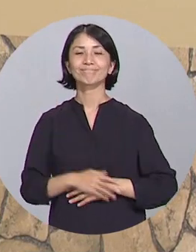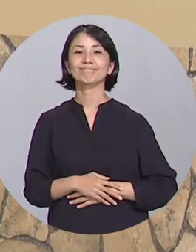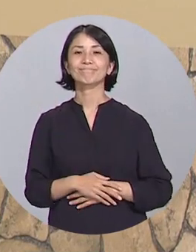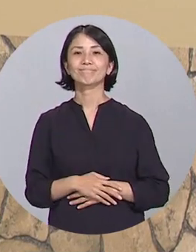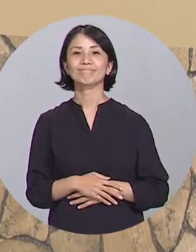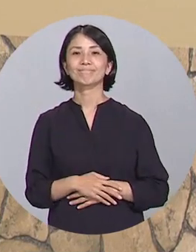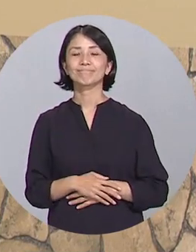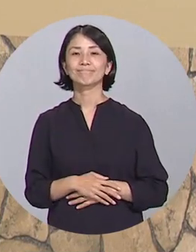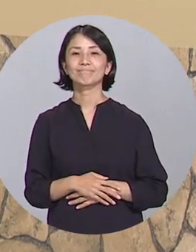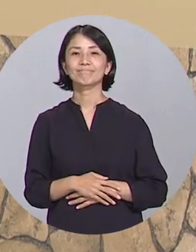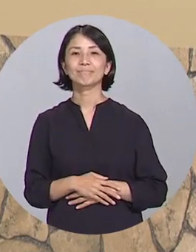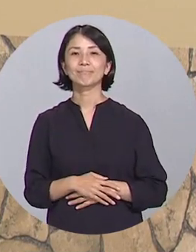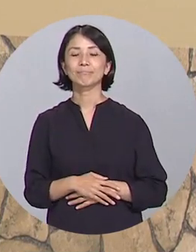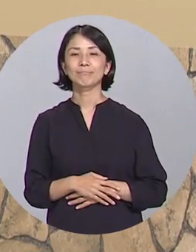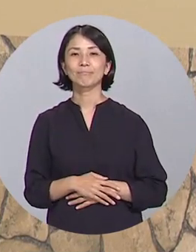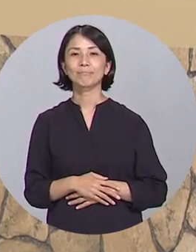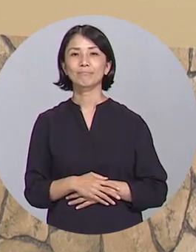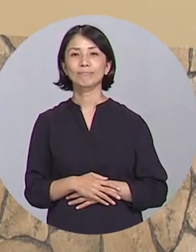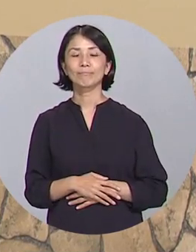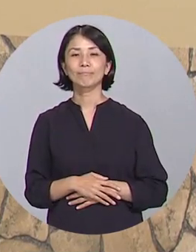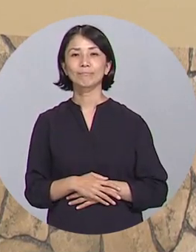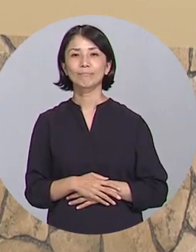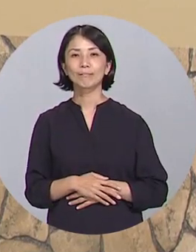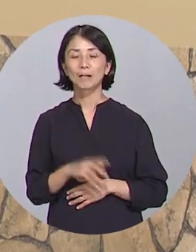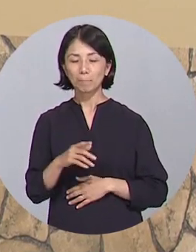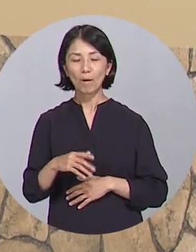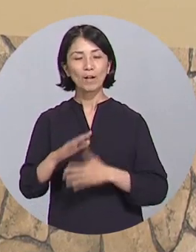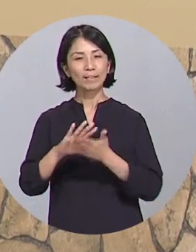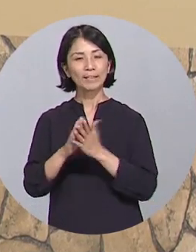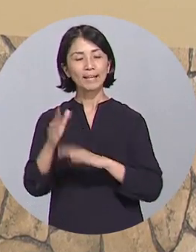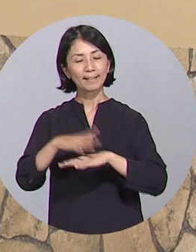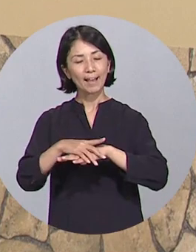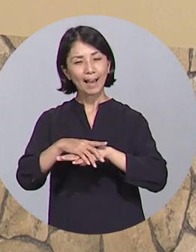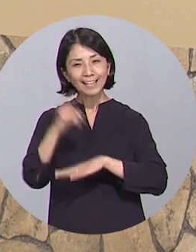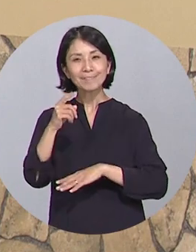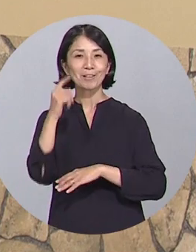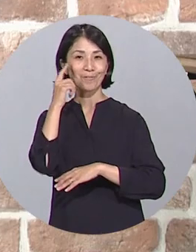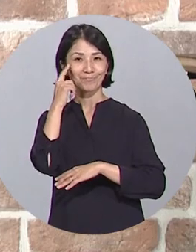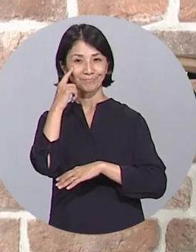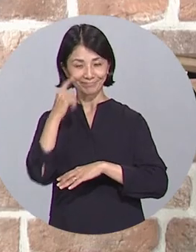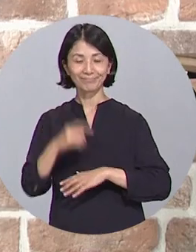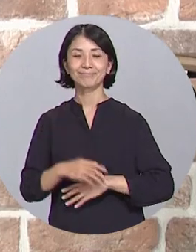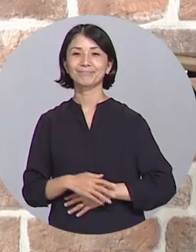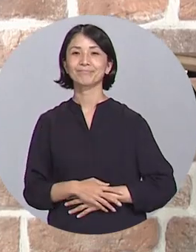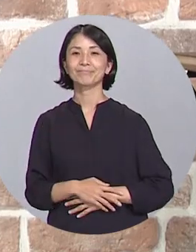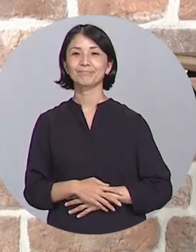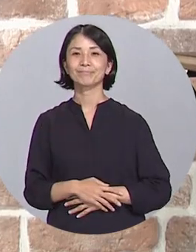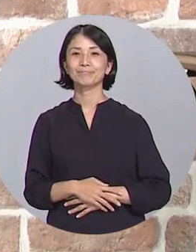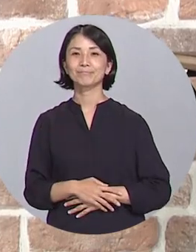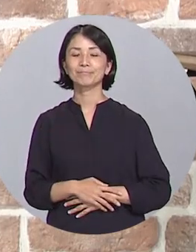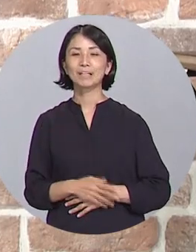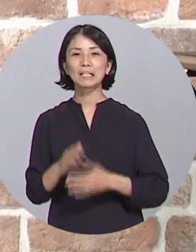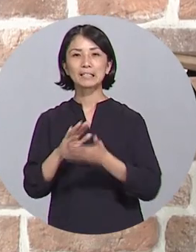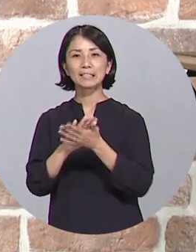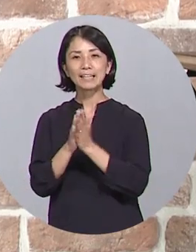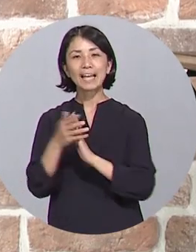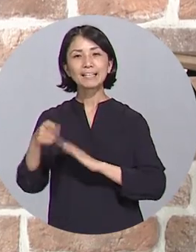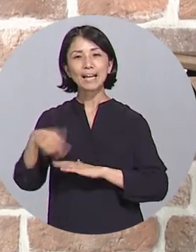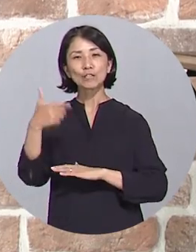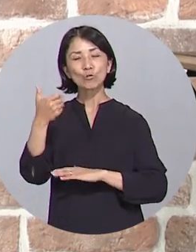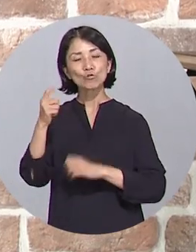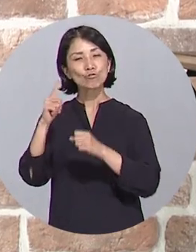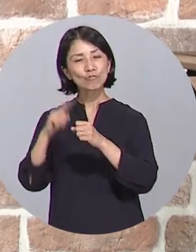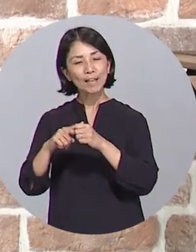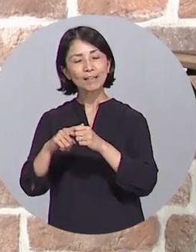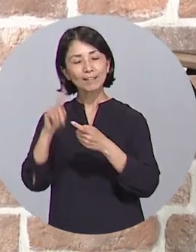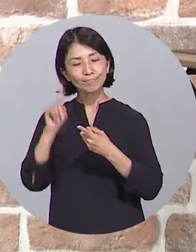埼玉の美術だけを集めた展覧会というのも県内では初の開催なんです。 埼玉150周年にふさわ